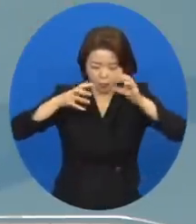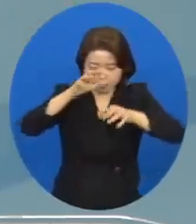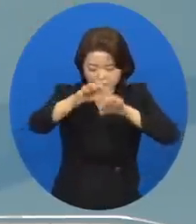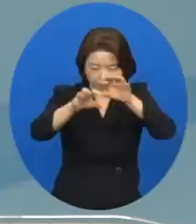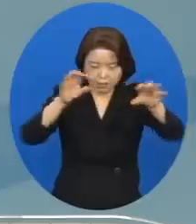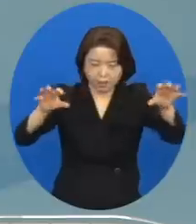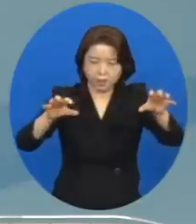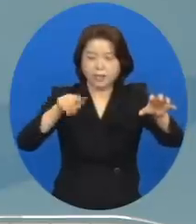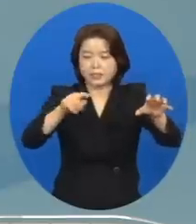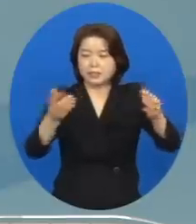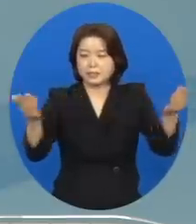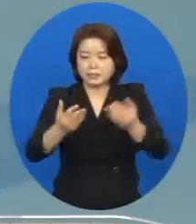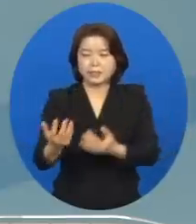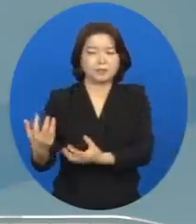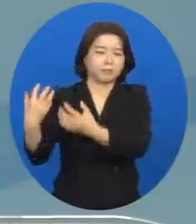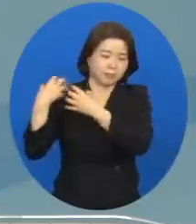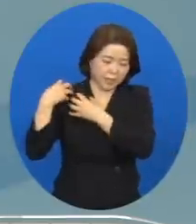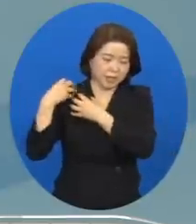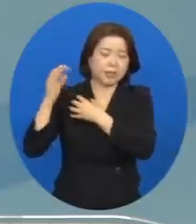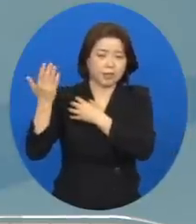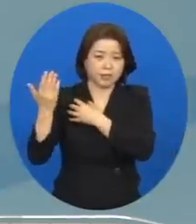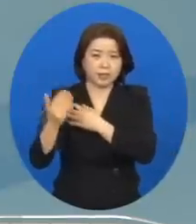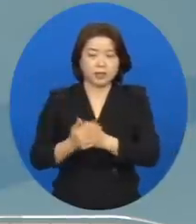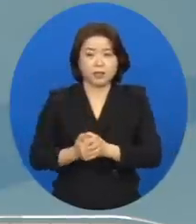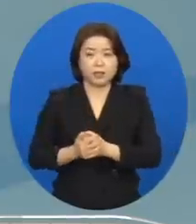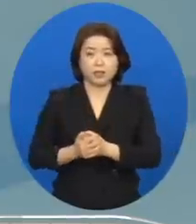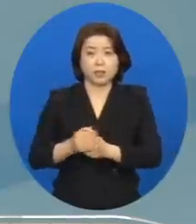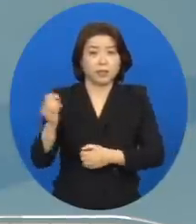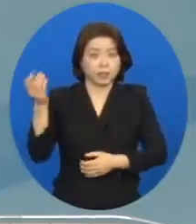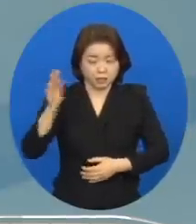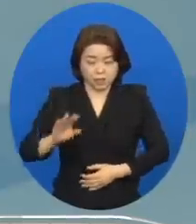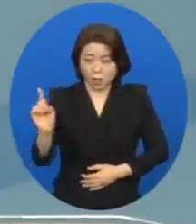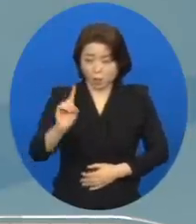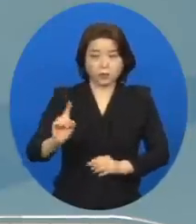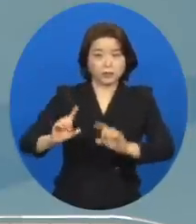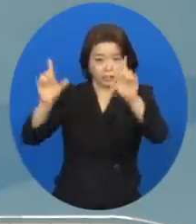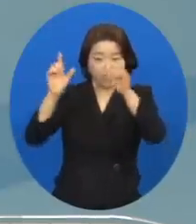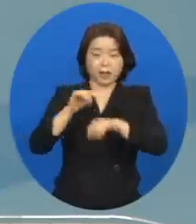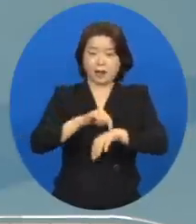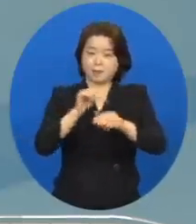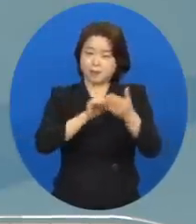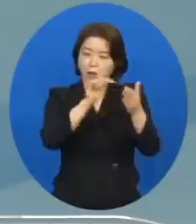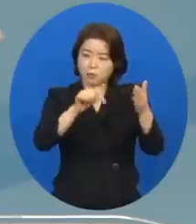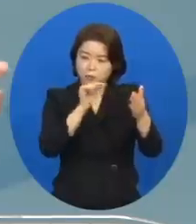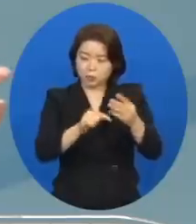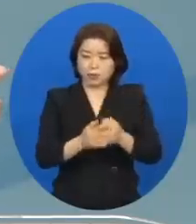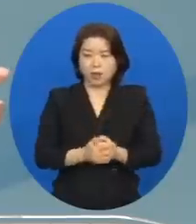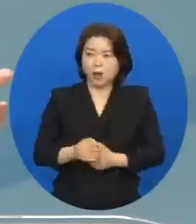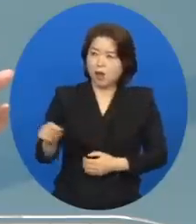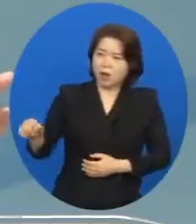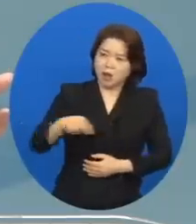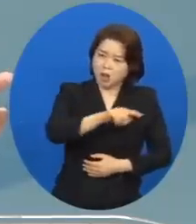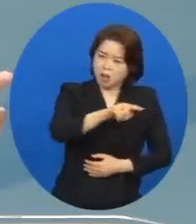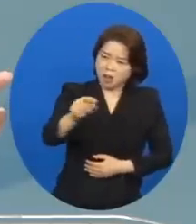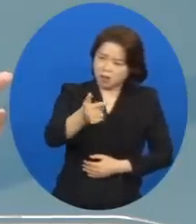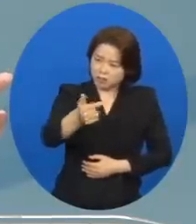그 사역을 감당을 해야 됩니다. 어느 날 마음에 내가 그걸 어떻게 할 수